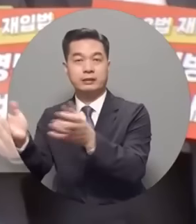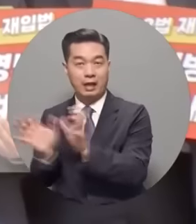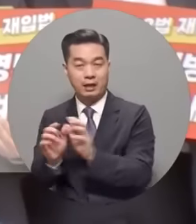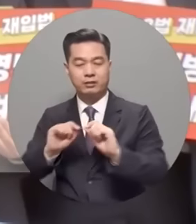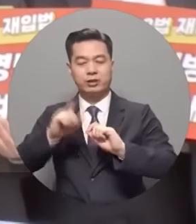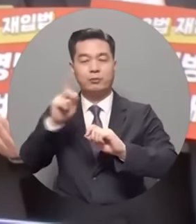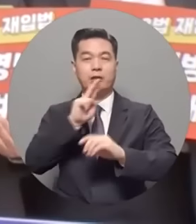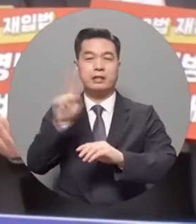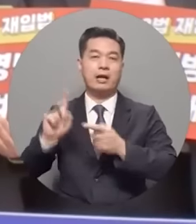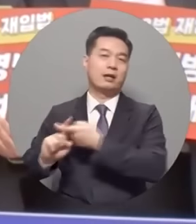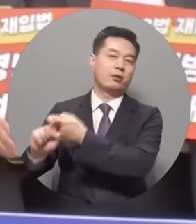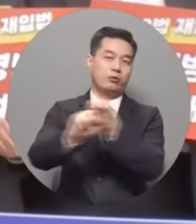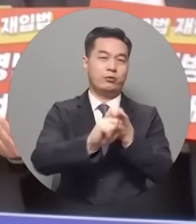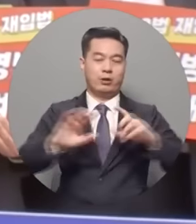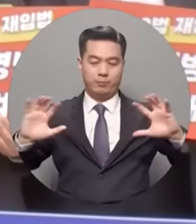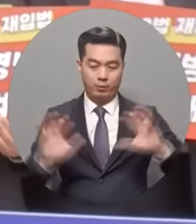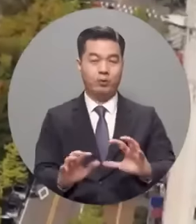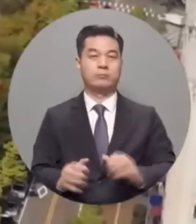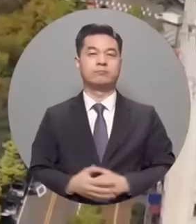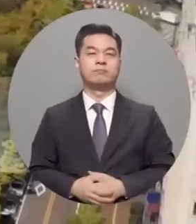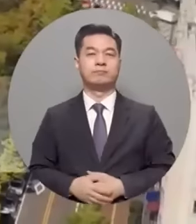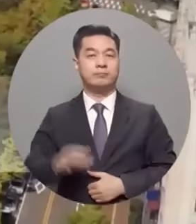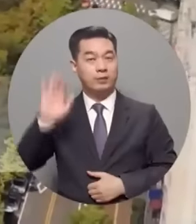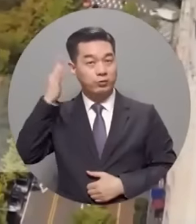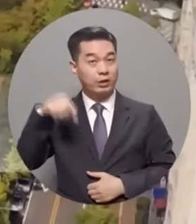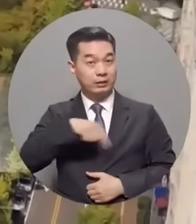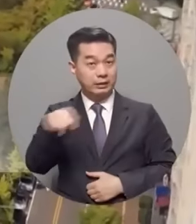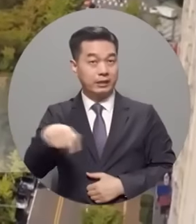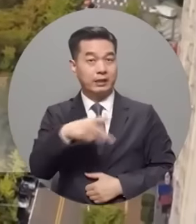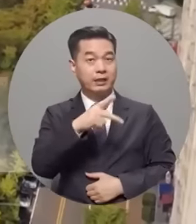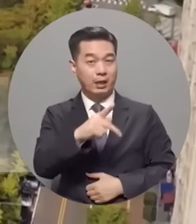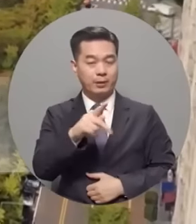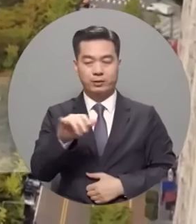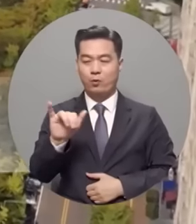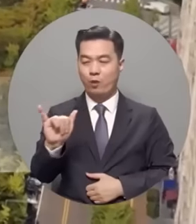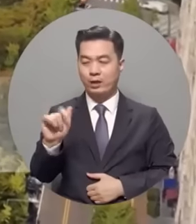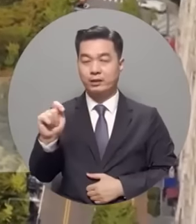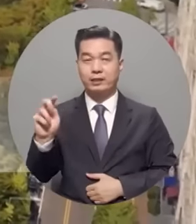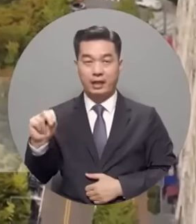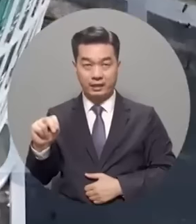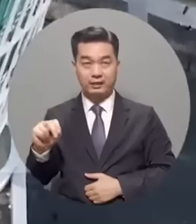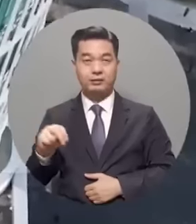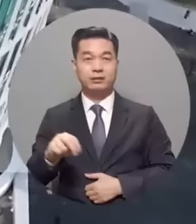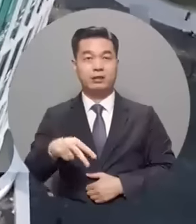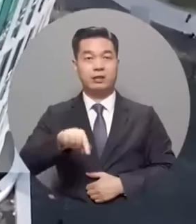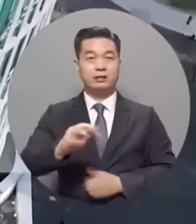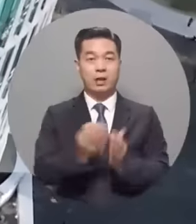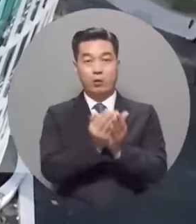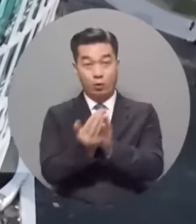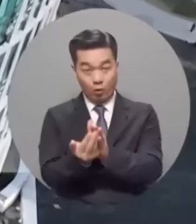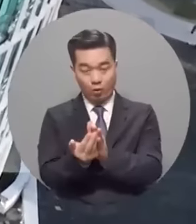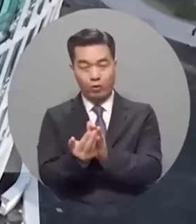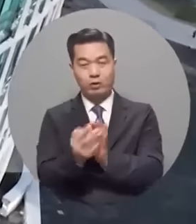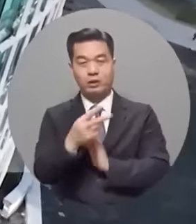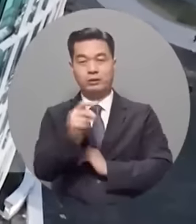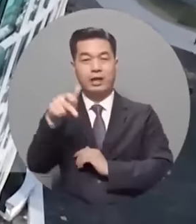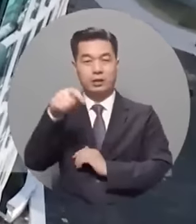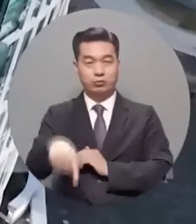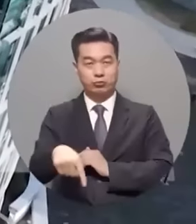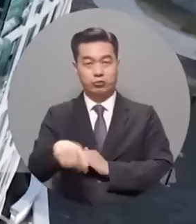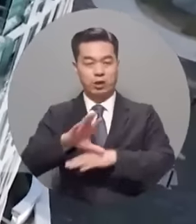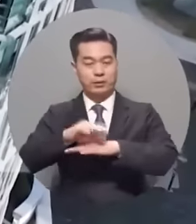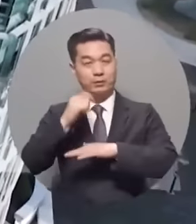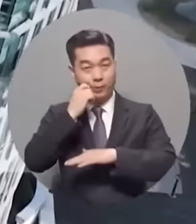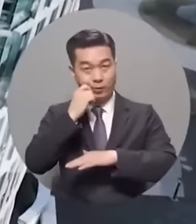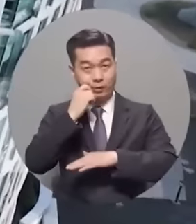야당이 모였습니다. 이들은 최근 KBS와 YTN 등에서 있었던 세월호 다큐멘터리 불방 사태와 프로그램 진행자